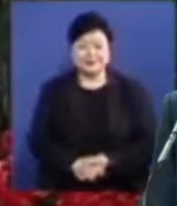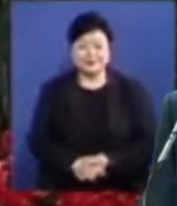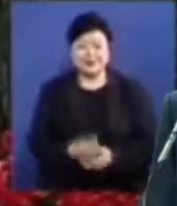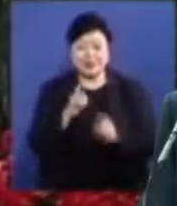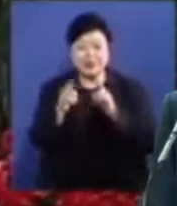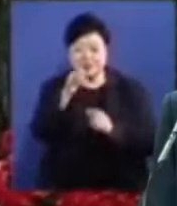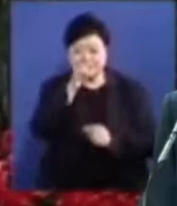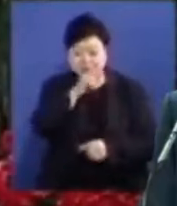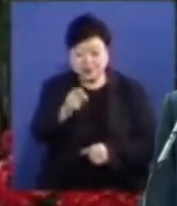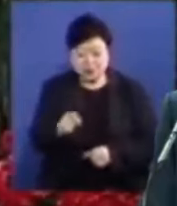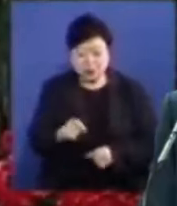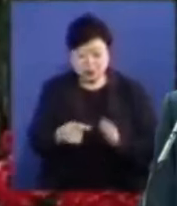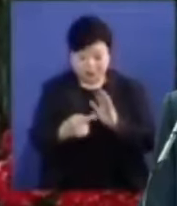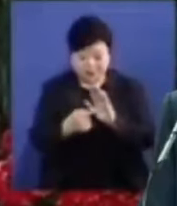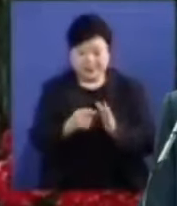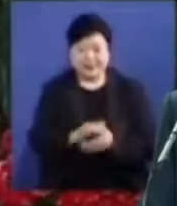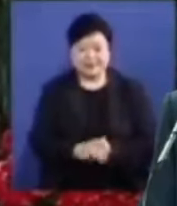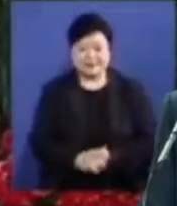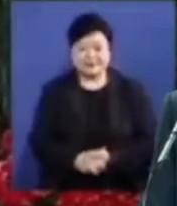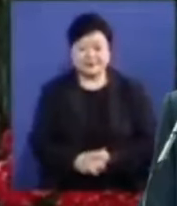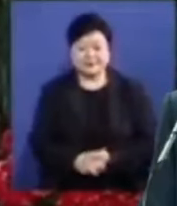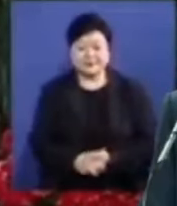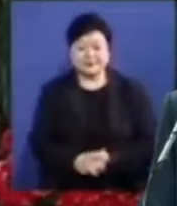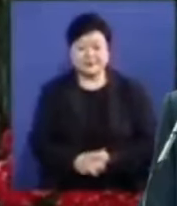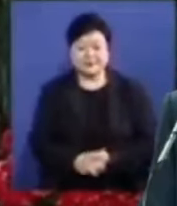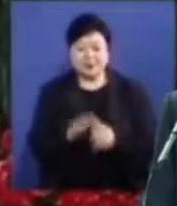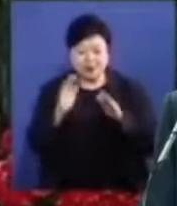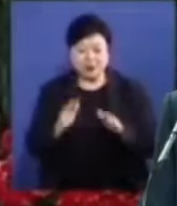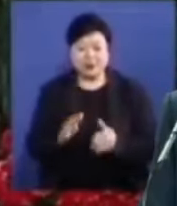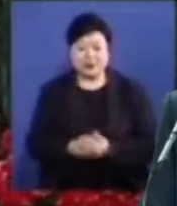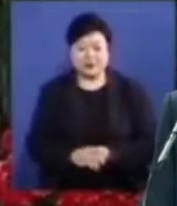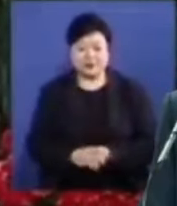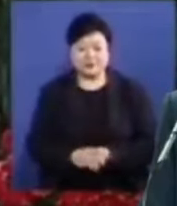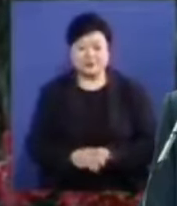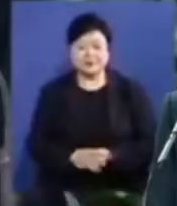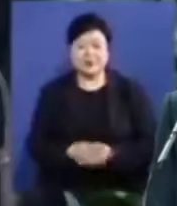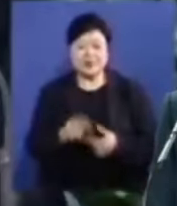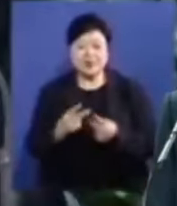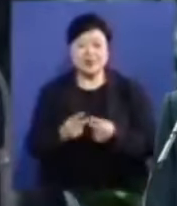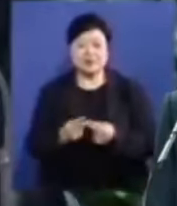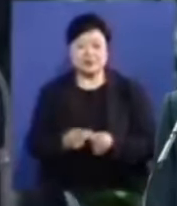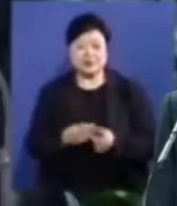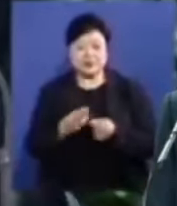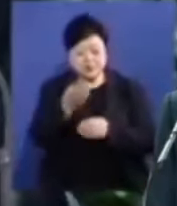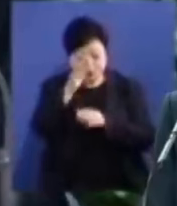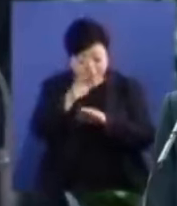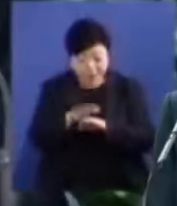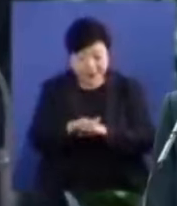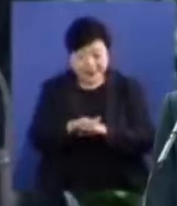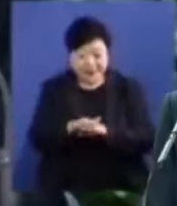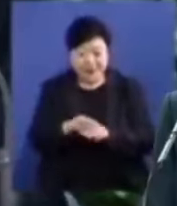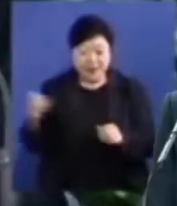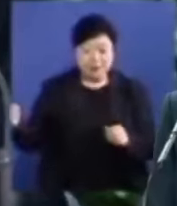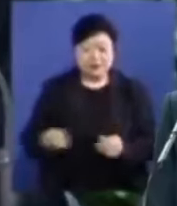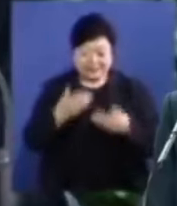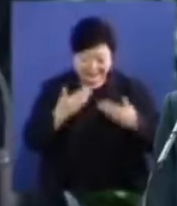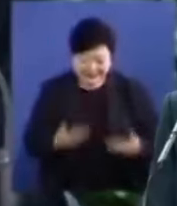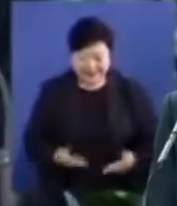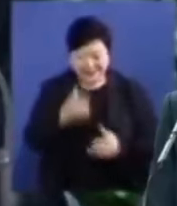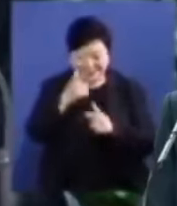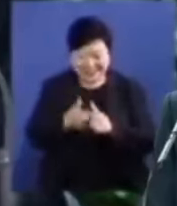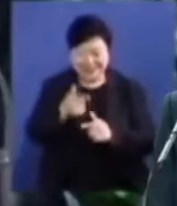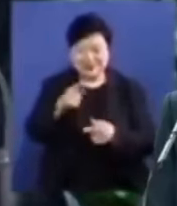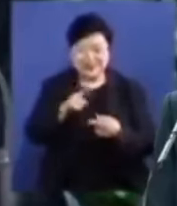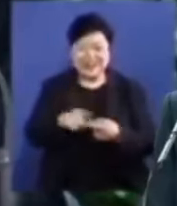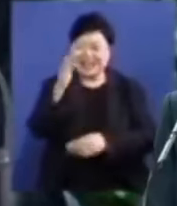말씀이 성경에 기록되어 있습니다. 오늘 2부 3부에 우리 당회장의 이영훈 목사님이 풍랑을 잠잠케 하신 예수님에